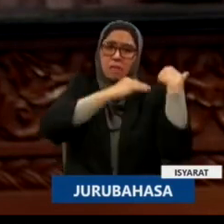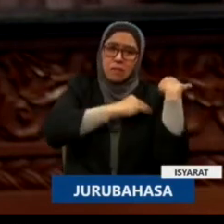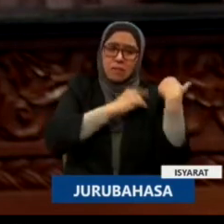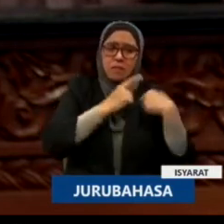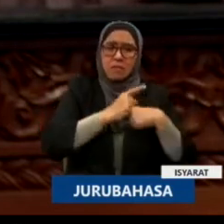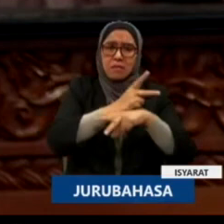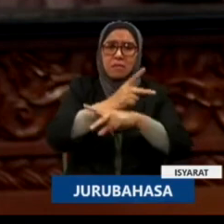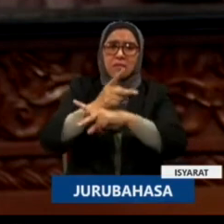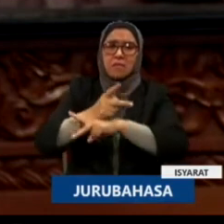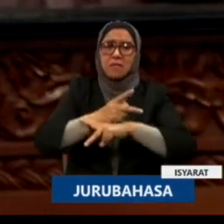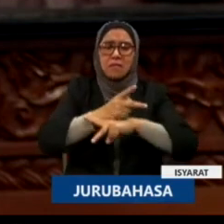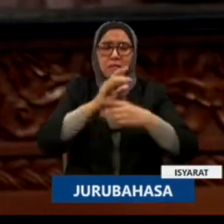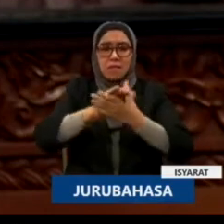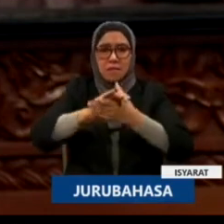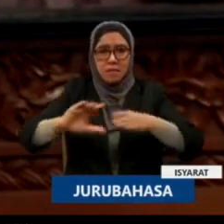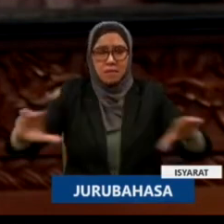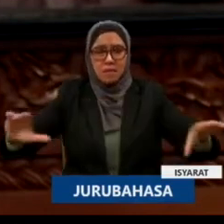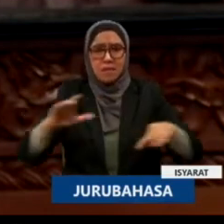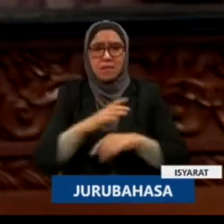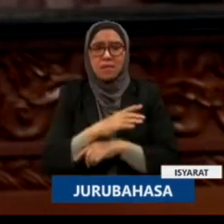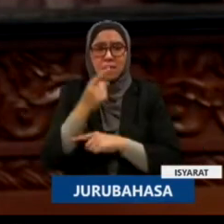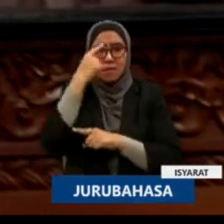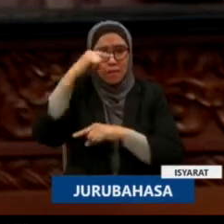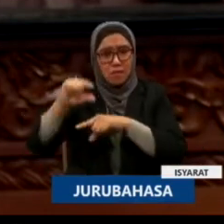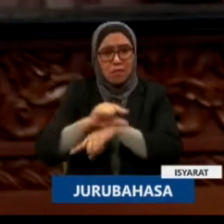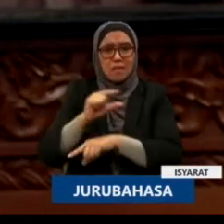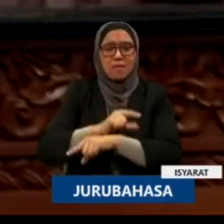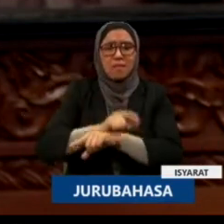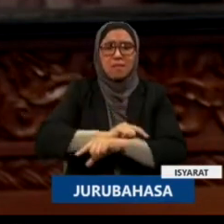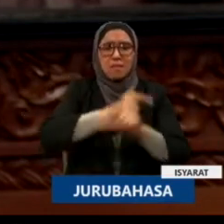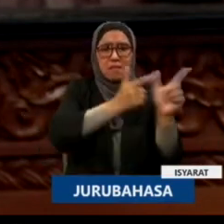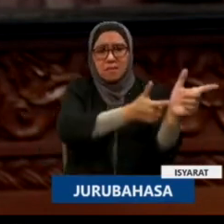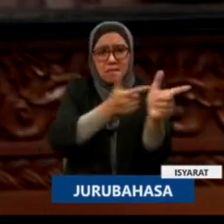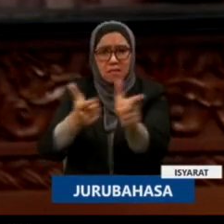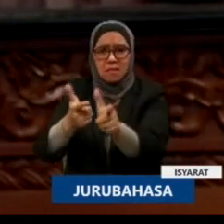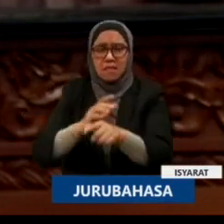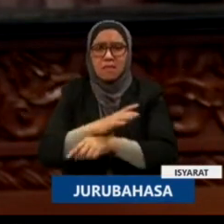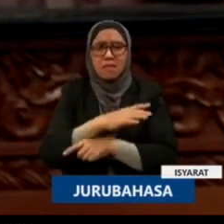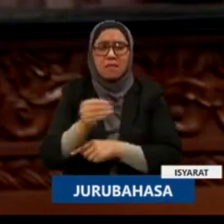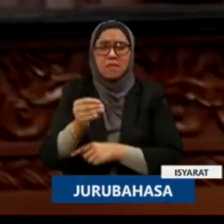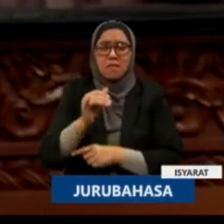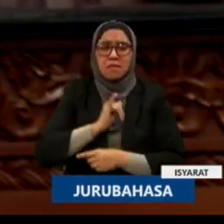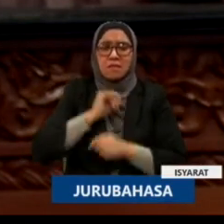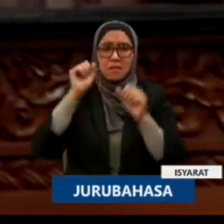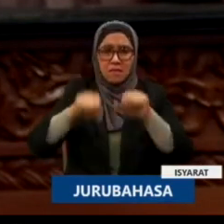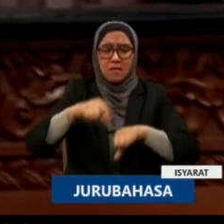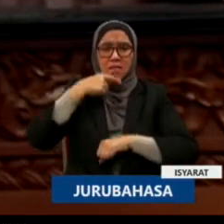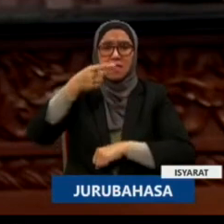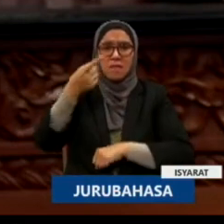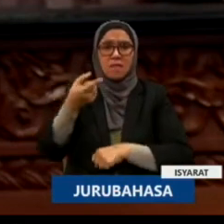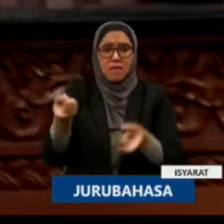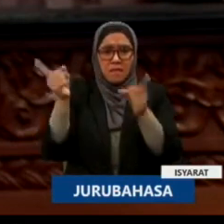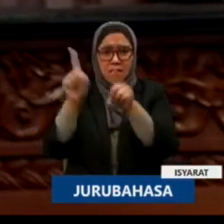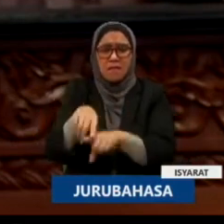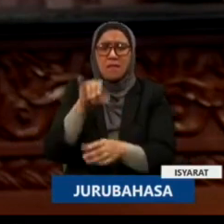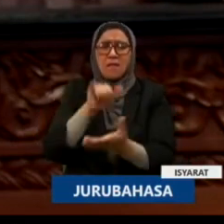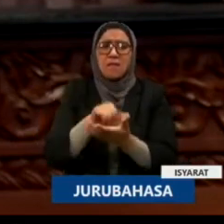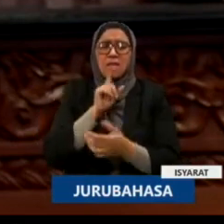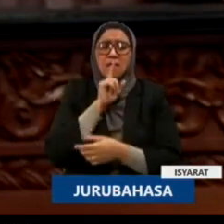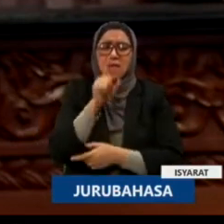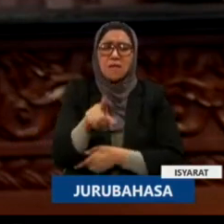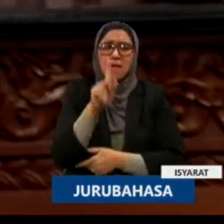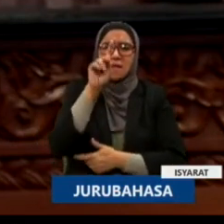menggunakan senjata api Namun demikian saya bolehnya tekan disini bahwa Inside tembakan yang berlaku ada cash yang